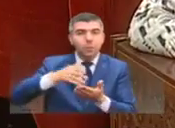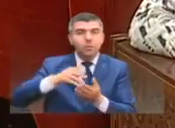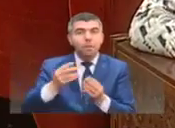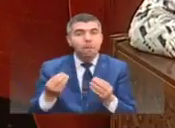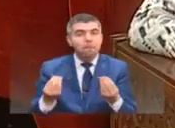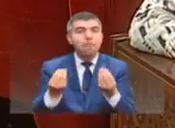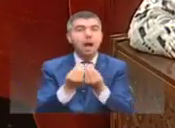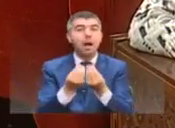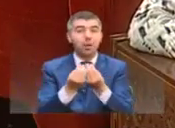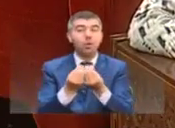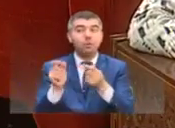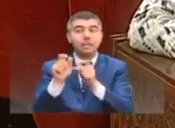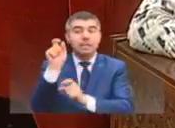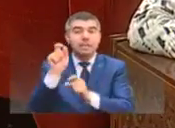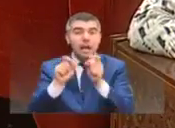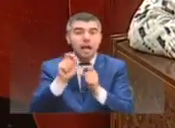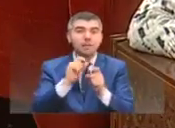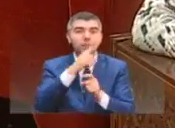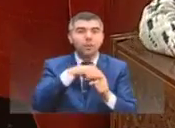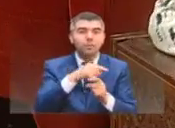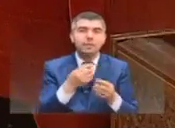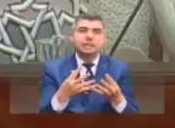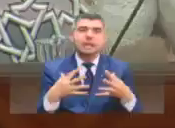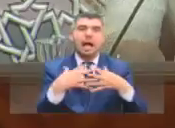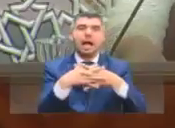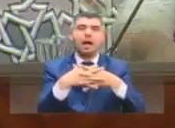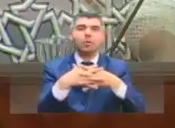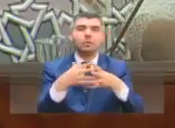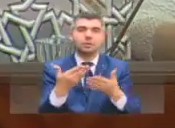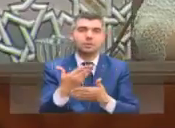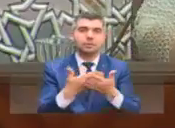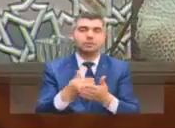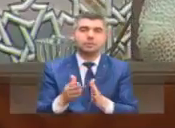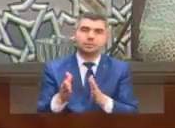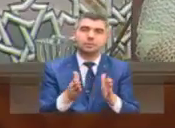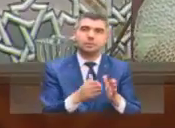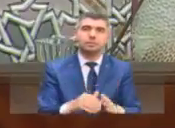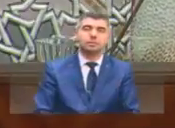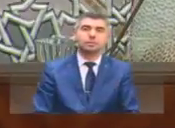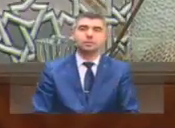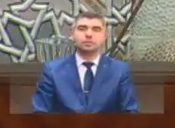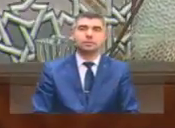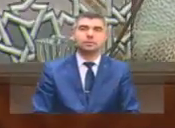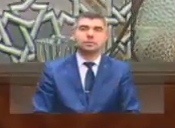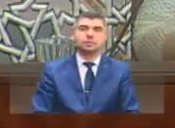السلطات لحل المشكل الماء الصالح للشرب بمنطقة. شكرا السيدة كاتبة الدولة، شكرا. تعقيب